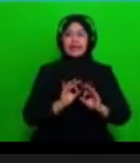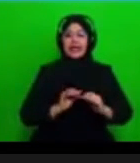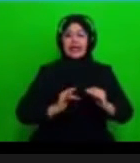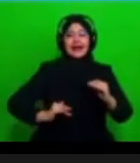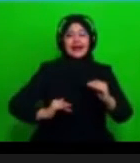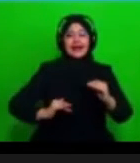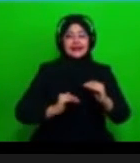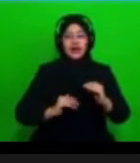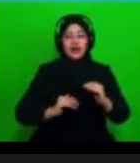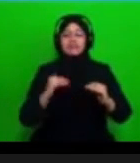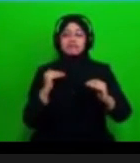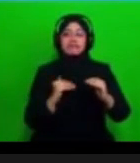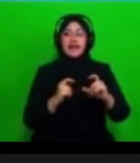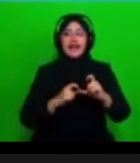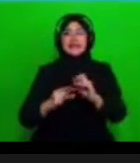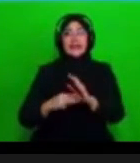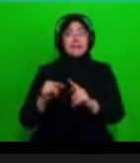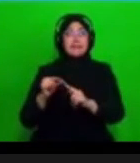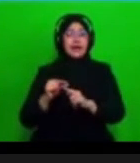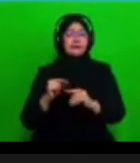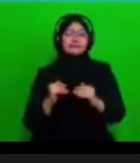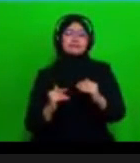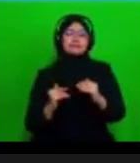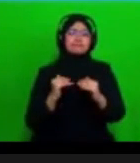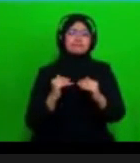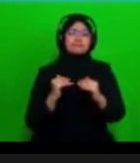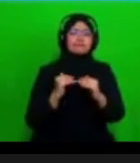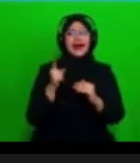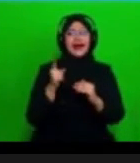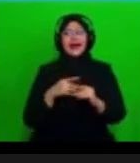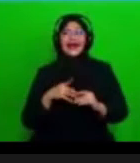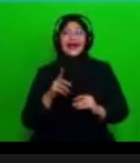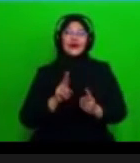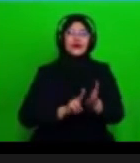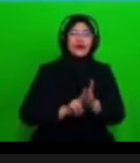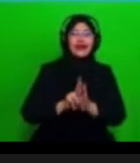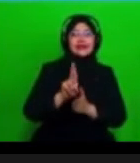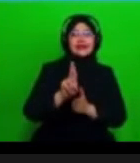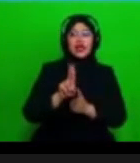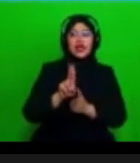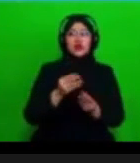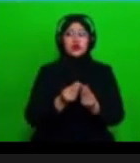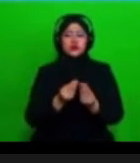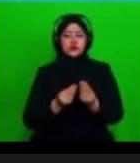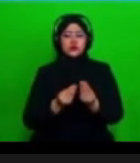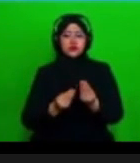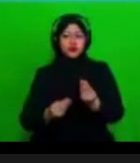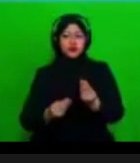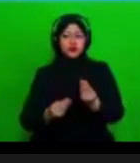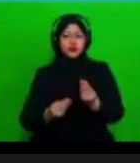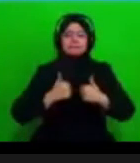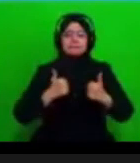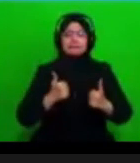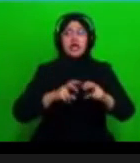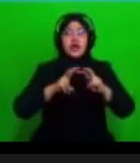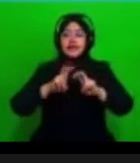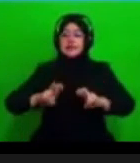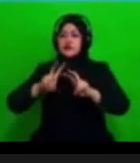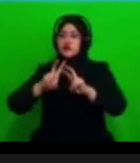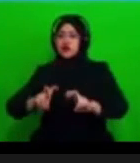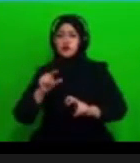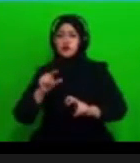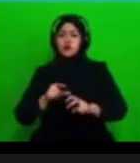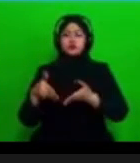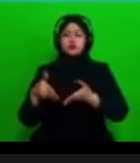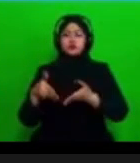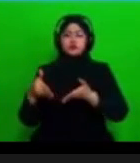dasar dan menengah, maka di pendidikan tinggi harus tuntas menghasilkan SDM dan research-research yang memang